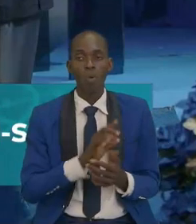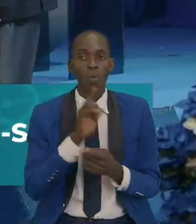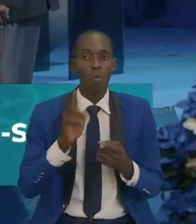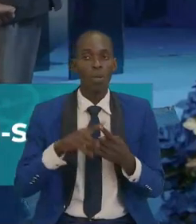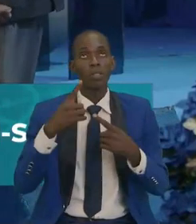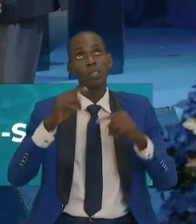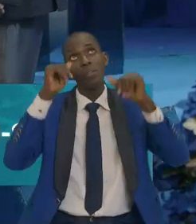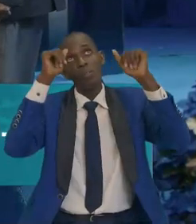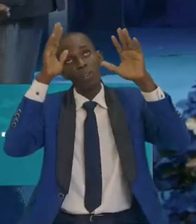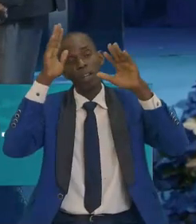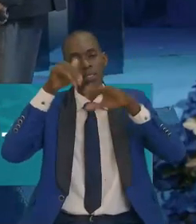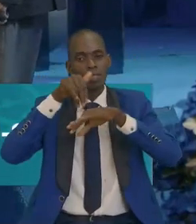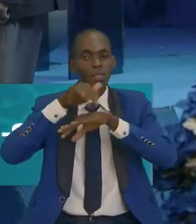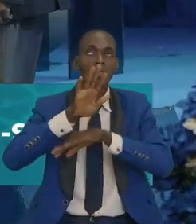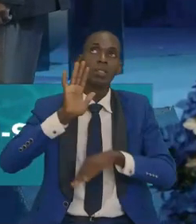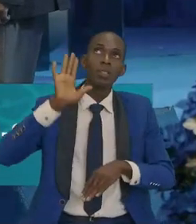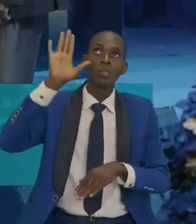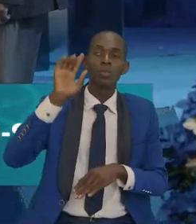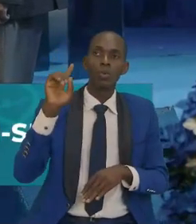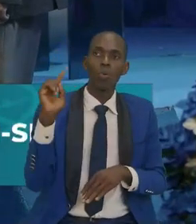L'abondance envoyée du ciel.